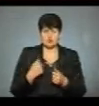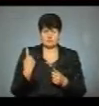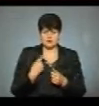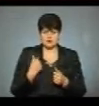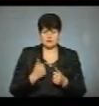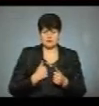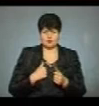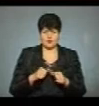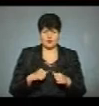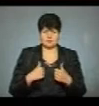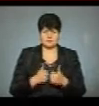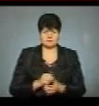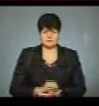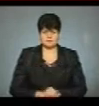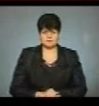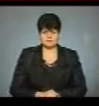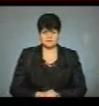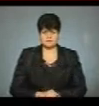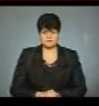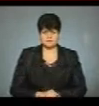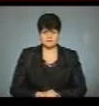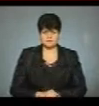Олена Величанська.